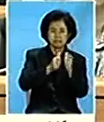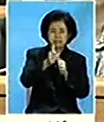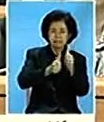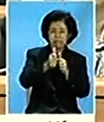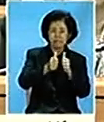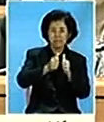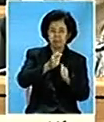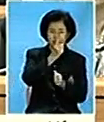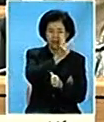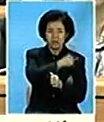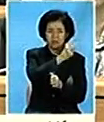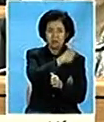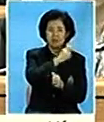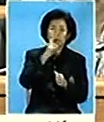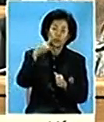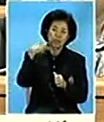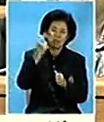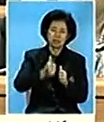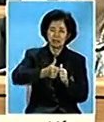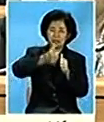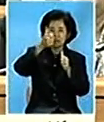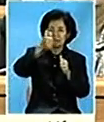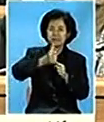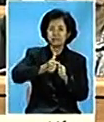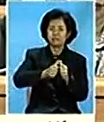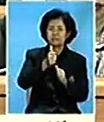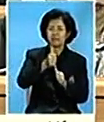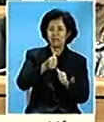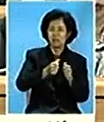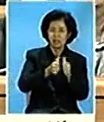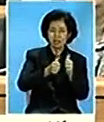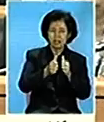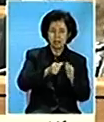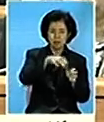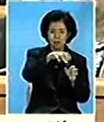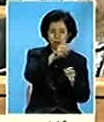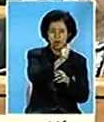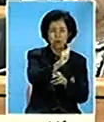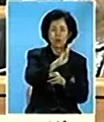ำนันผู้ใหญ่บ้านสตรีดีเด่นแล้วก็ประกวดองค์